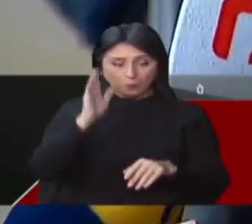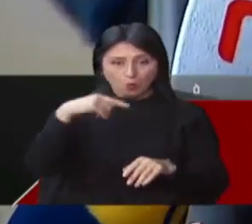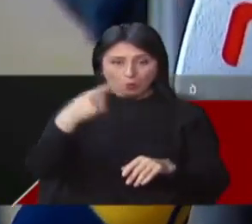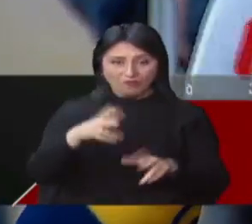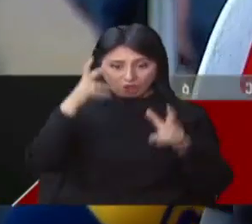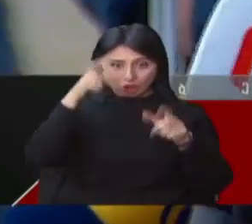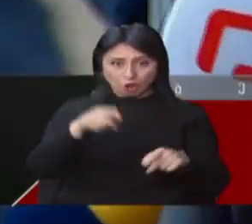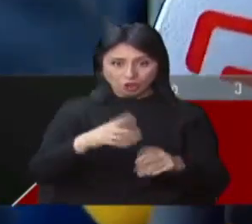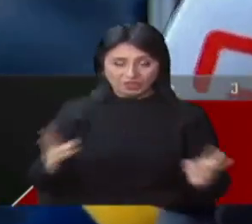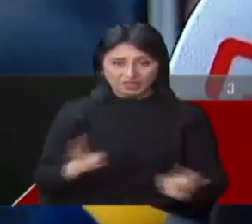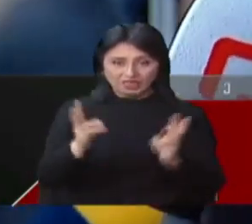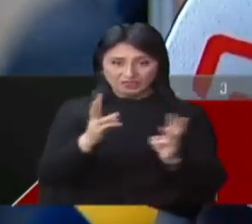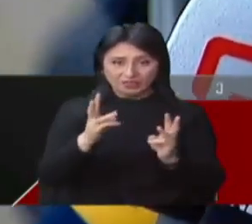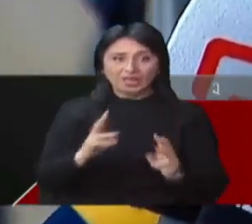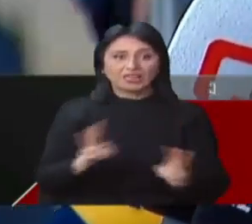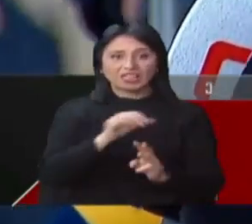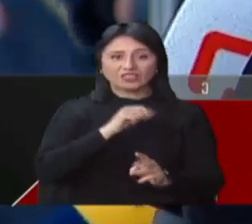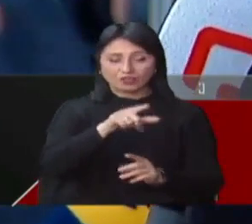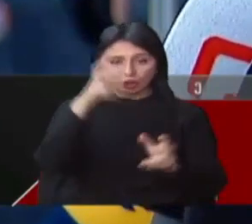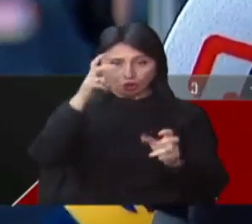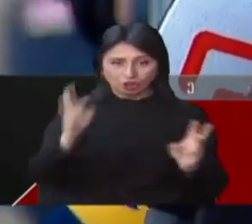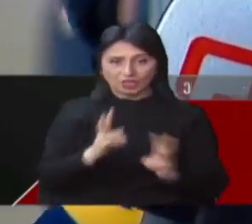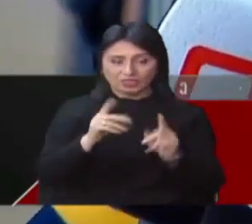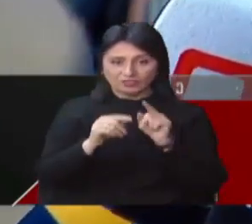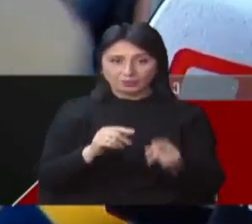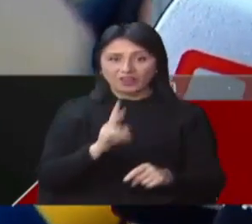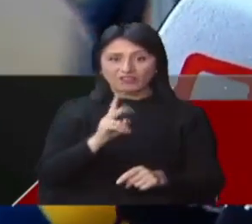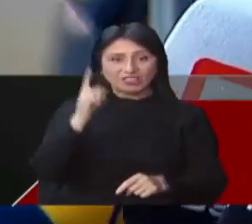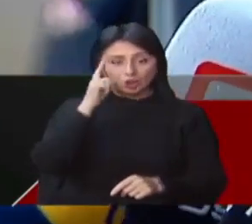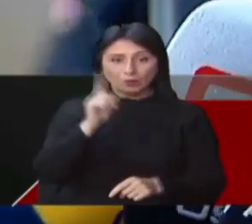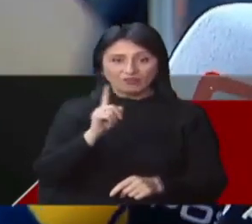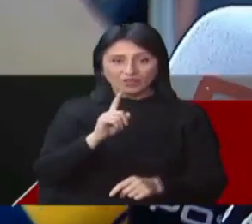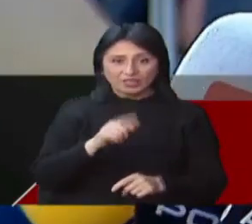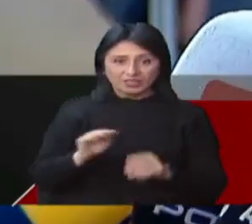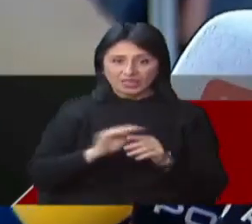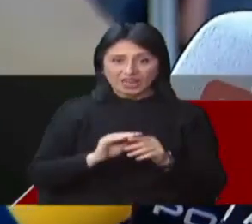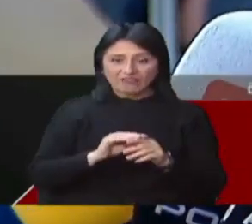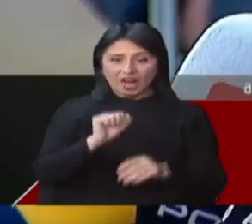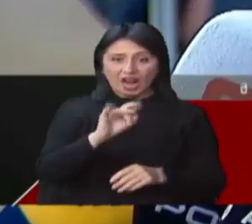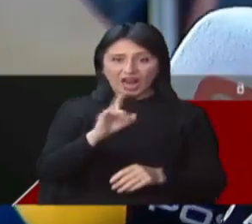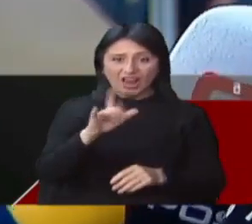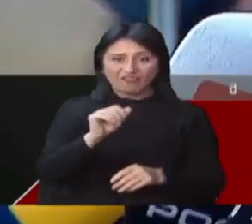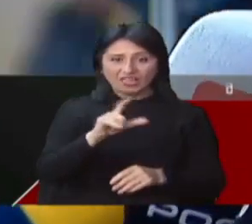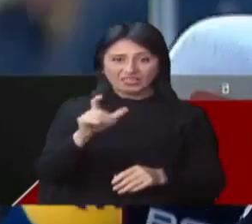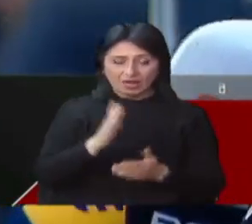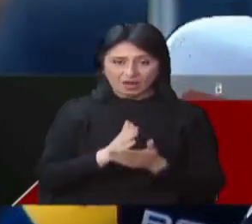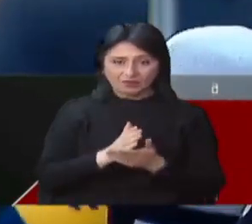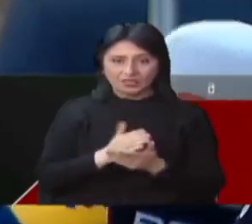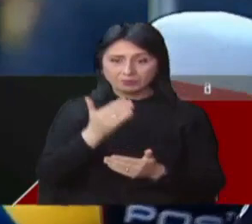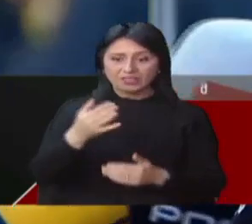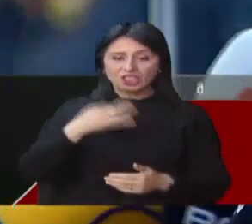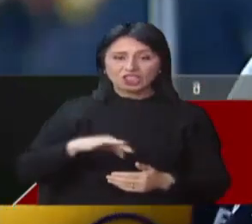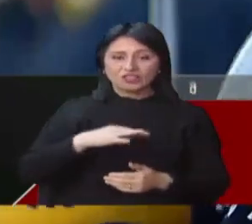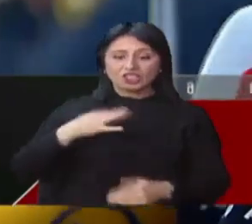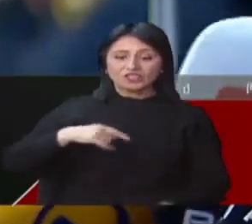მომავალი ჯოჯოხეთში დაწვას, დაიწვება თვითონ ჯოჯოხეთში. ვისაც გონია, რომ გვარი არევაძე აქვს, მისი